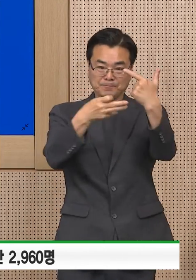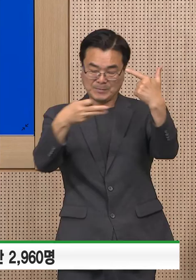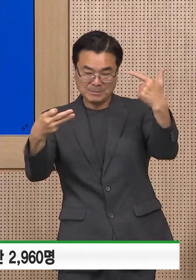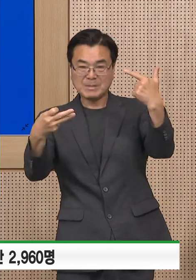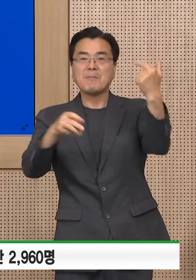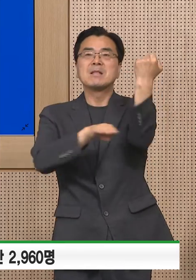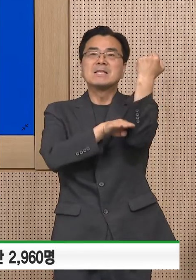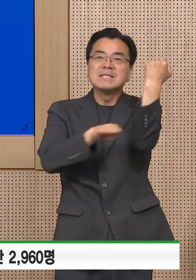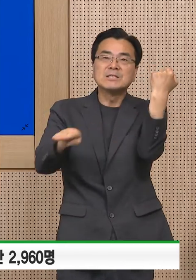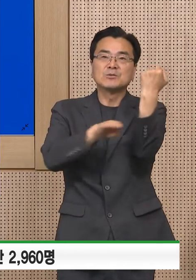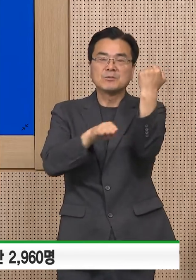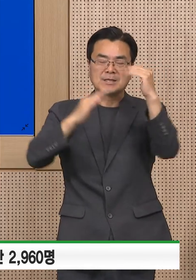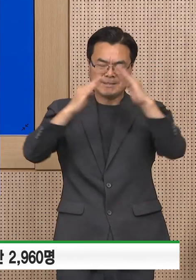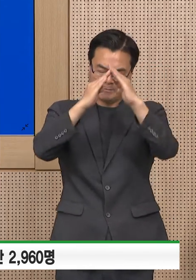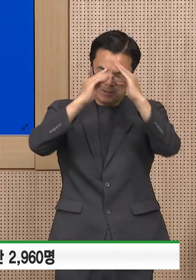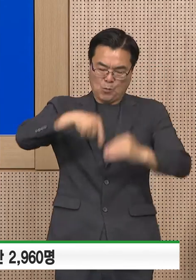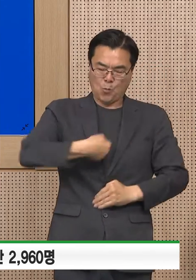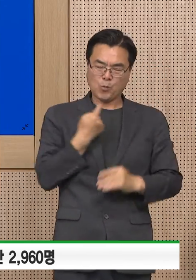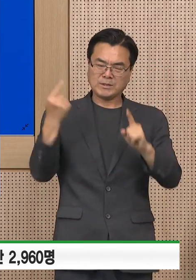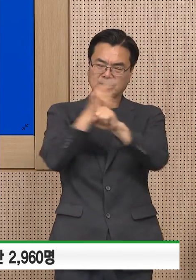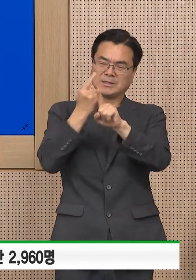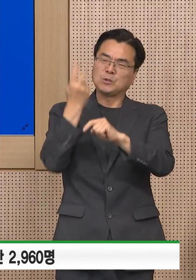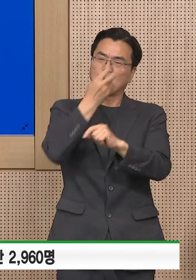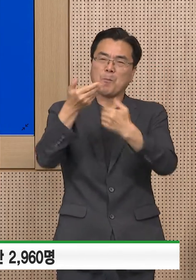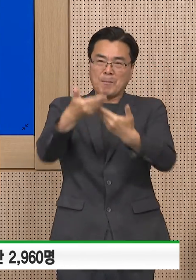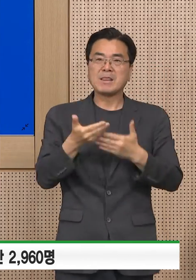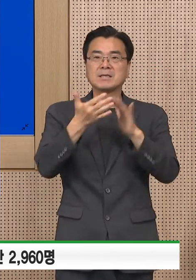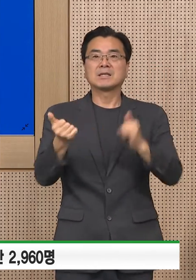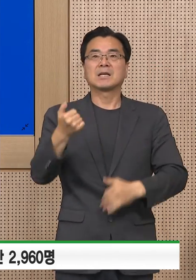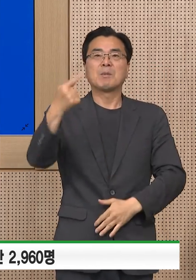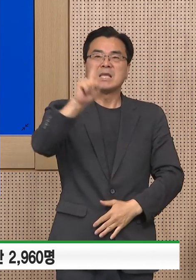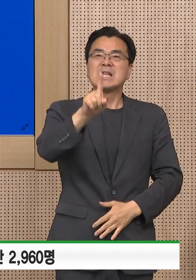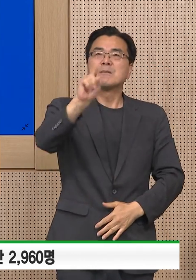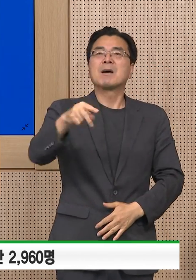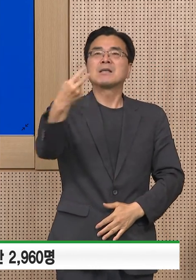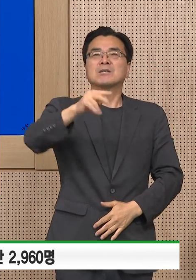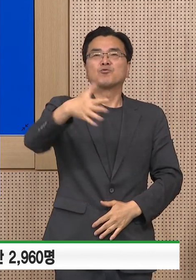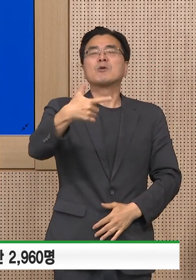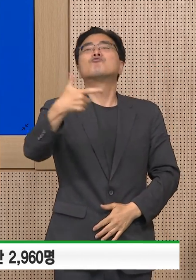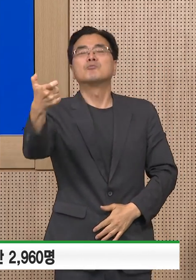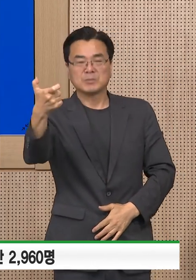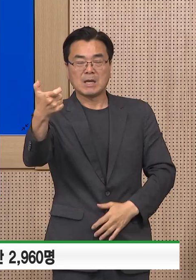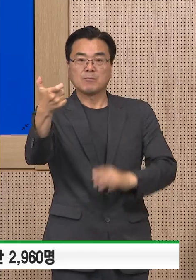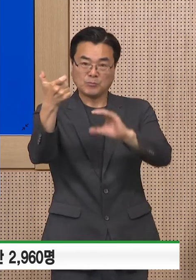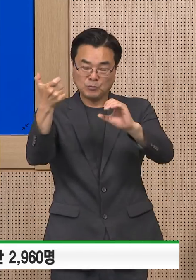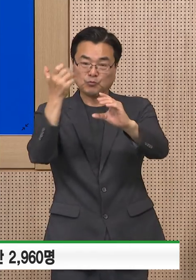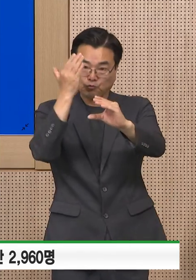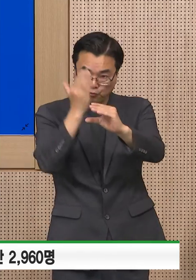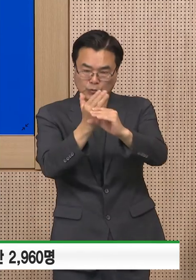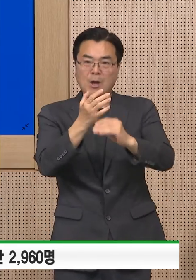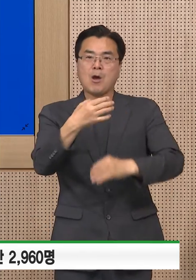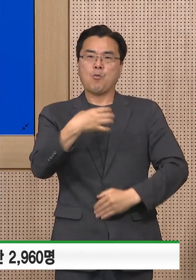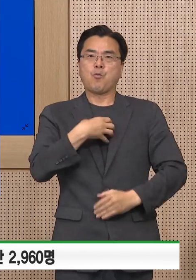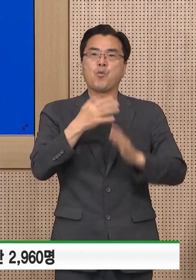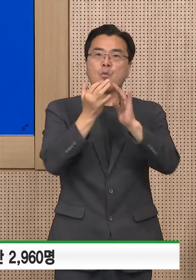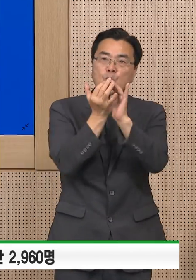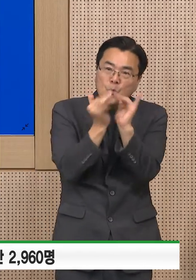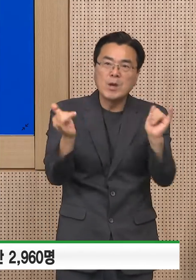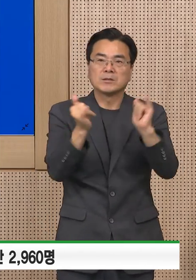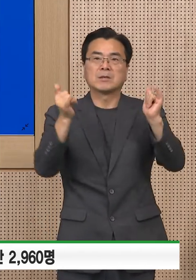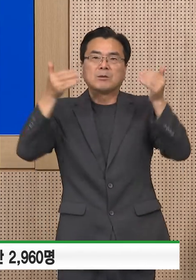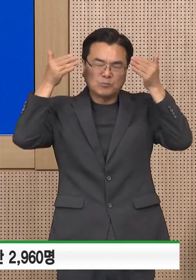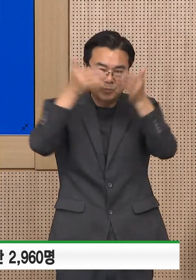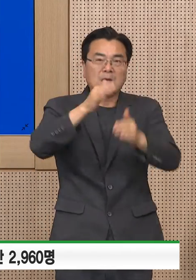재택치료 환자는 1만 2,960명입니다. 재택치료 대상자 중 집중관리구는 431명으로 전체